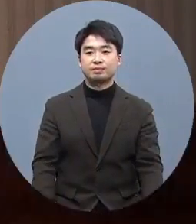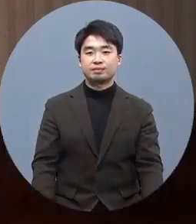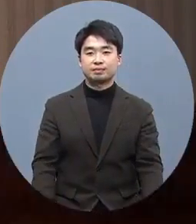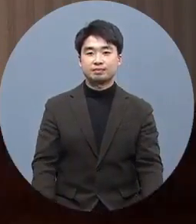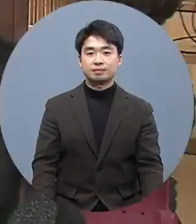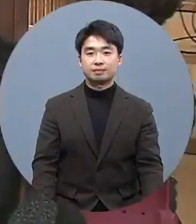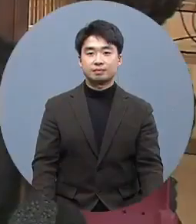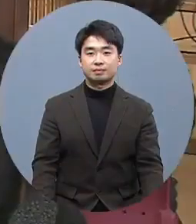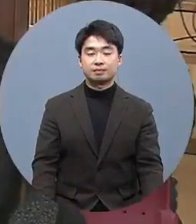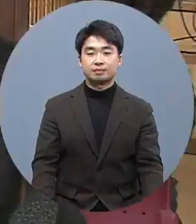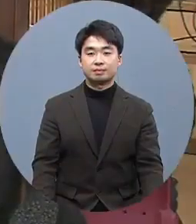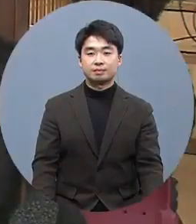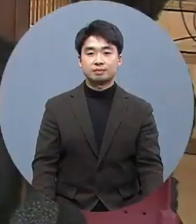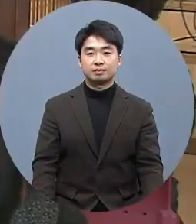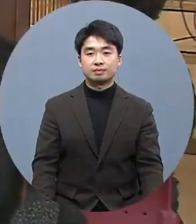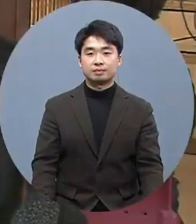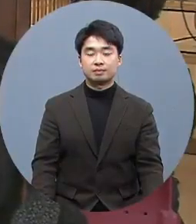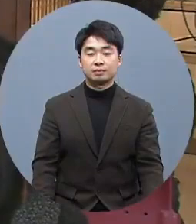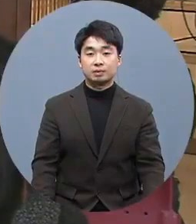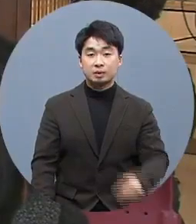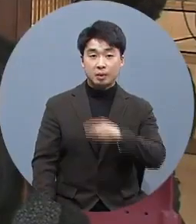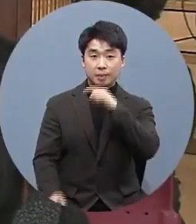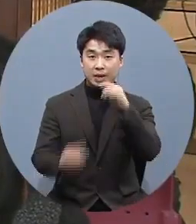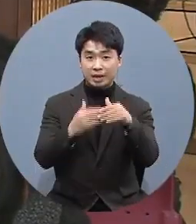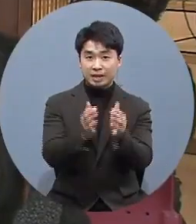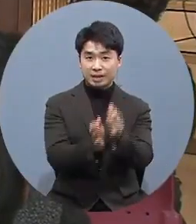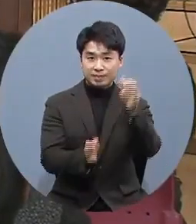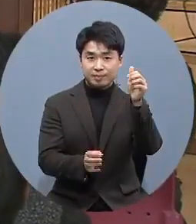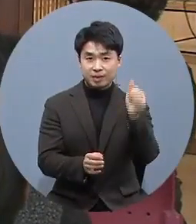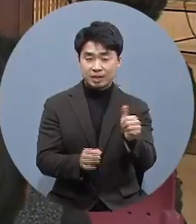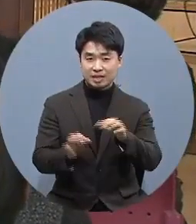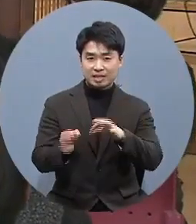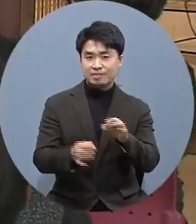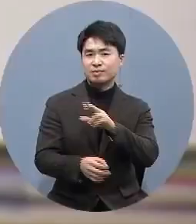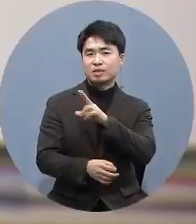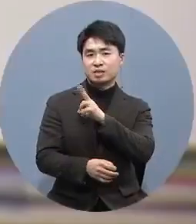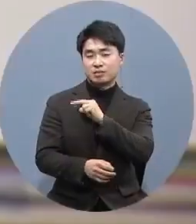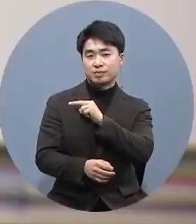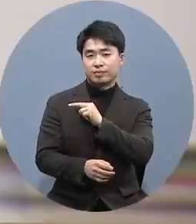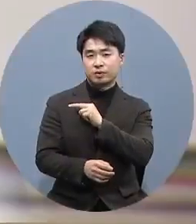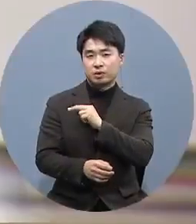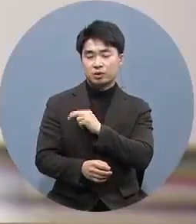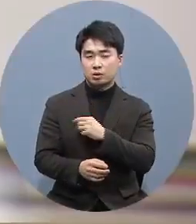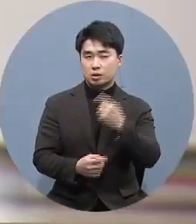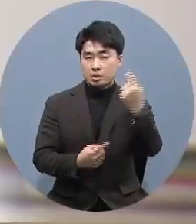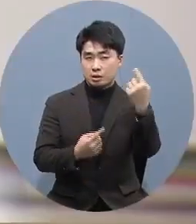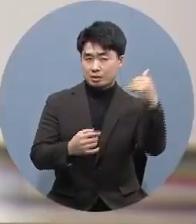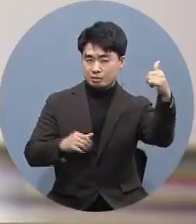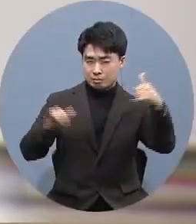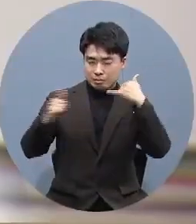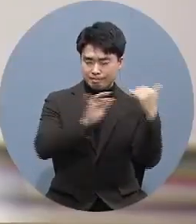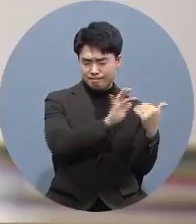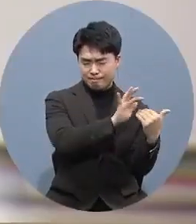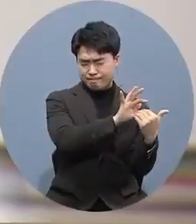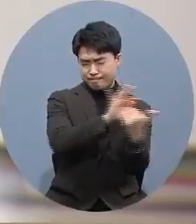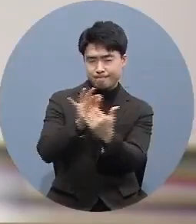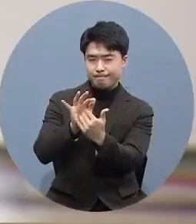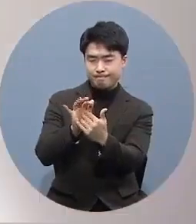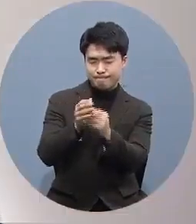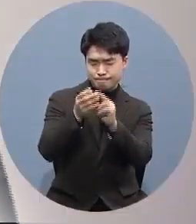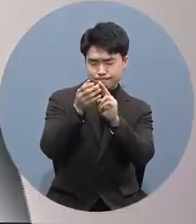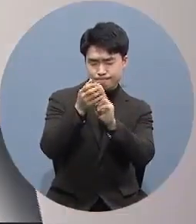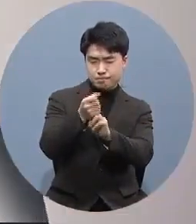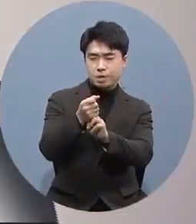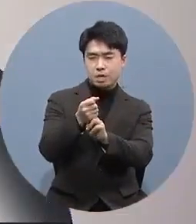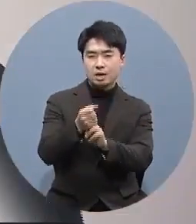기자입니다 제가 국민의 힘 당 대표인 김기헌 의원이 외부 연락을 끊고 장고에 들어갔습니다